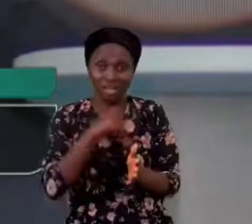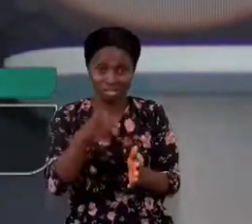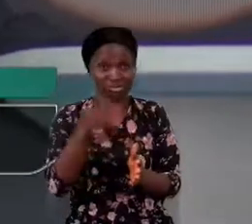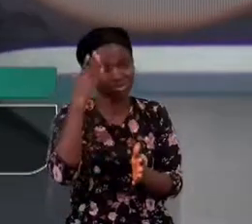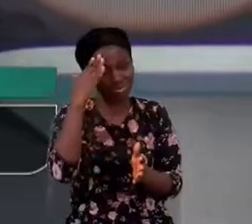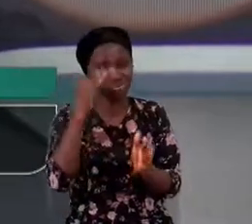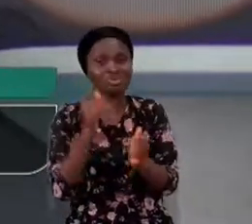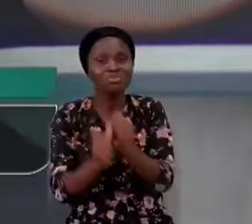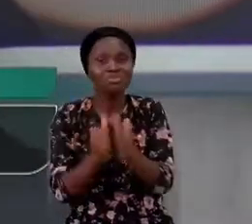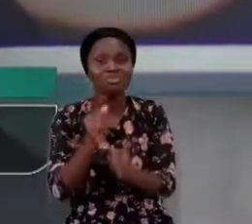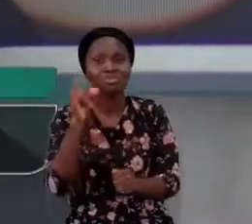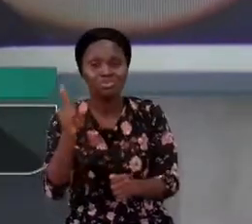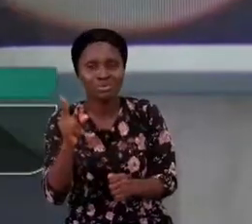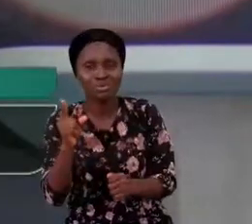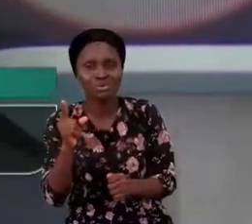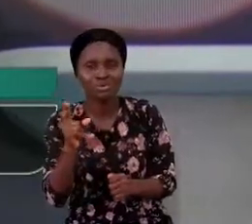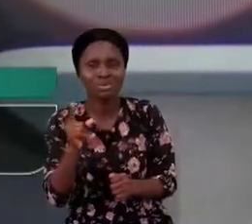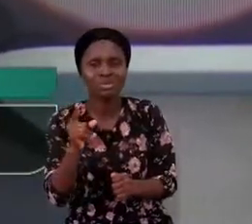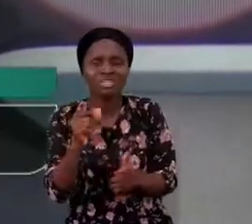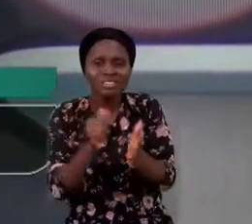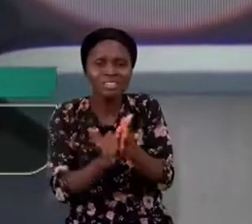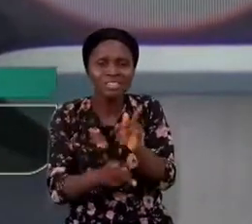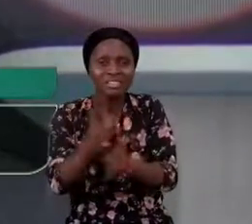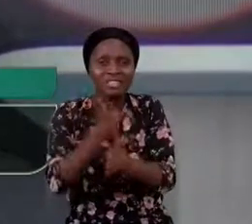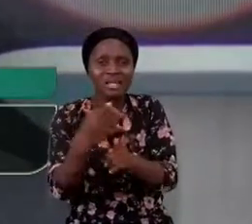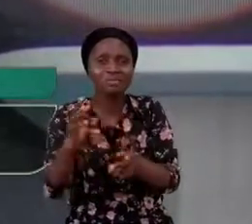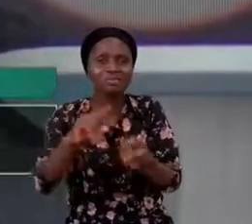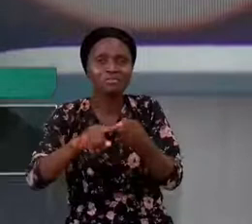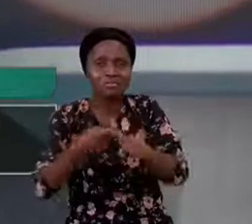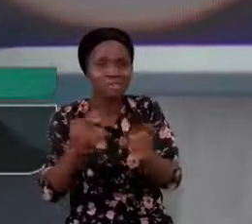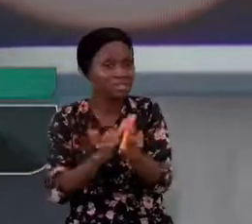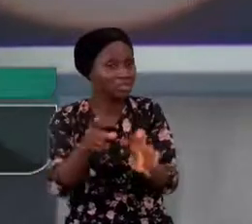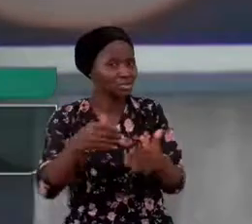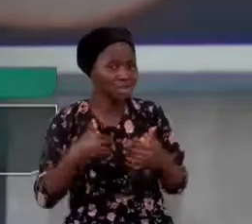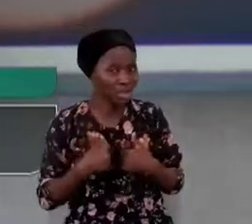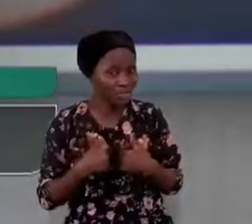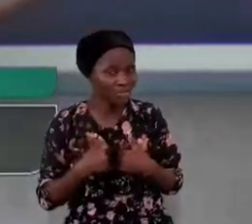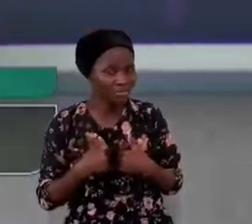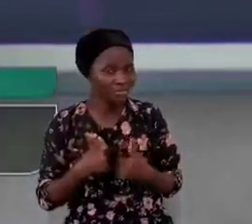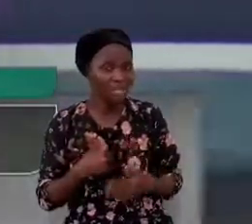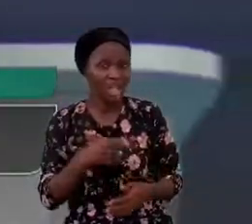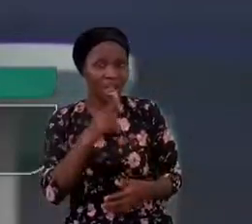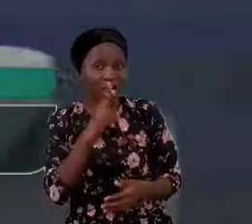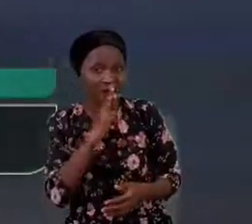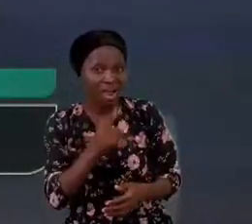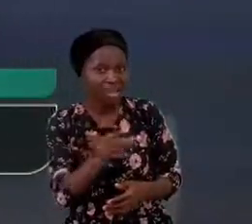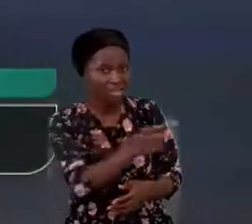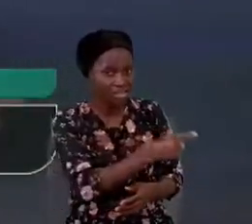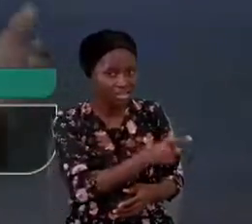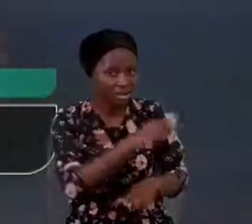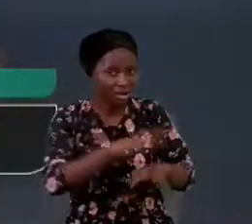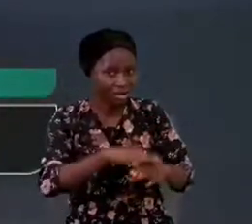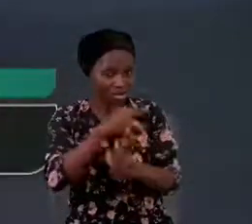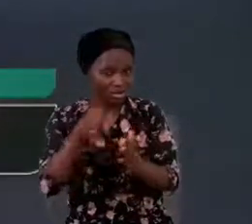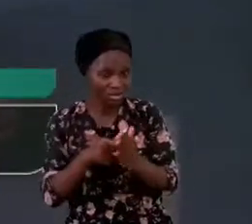là, est-ce qu'ils sont du côté bon ou bien de l'autre côté mauvais? Qu'est-ce que tu vas faire maintenant? Il faut avoir un